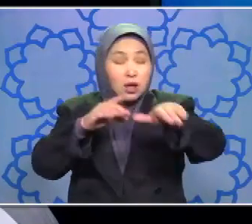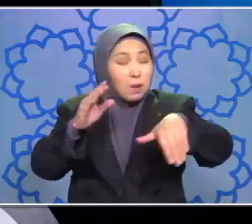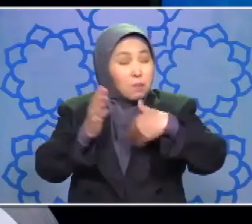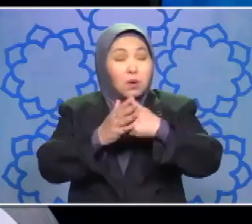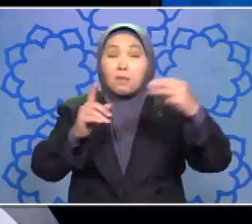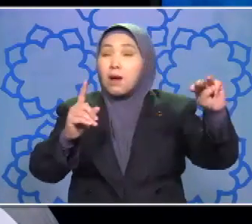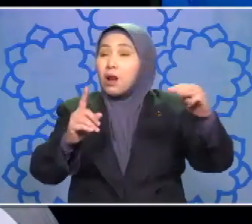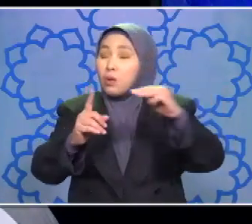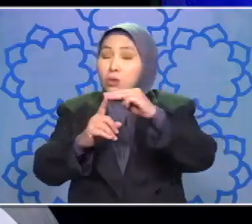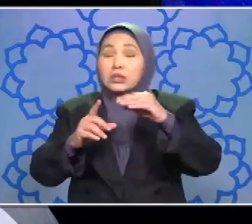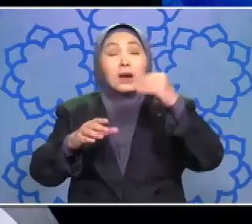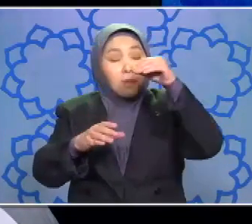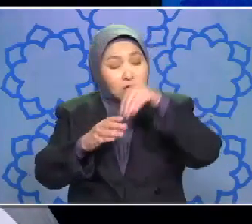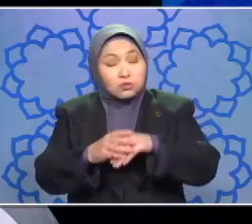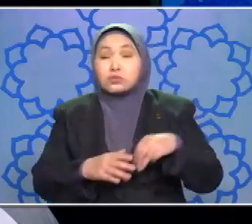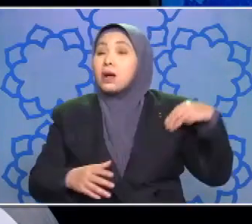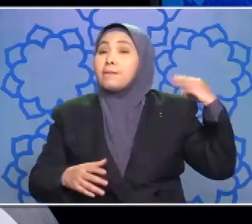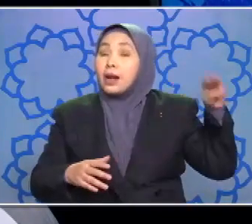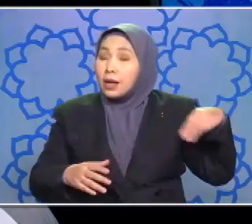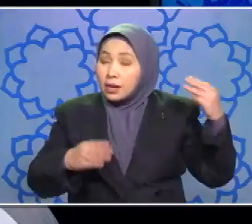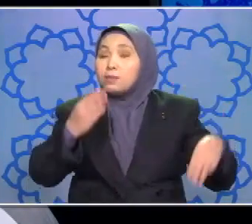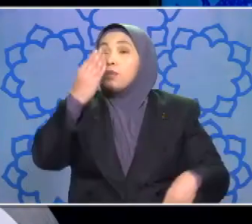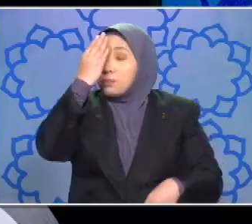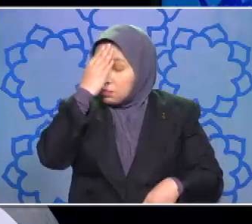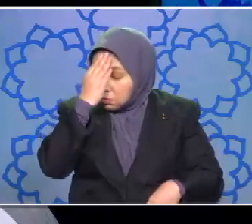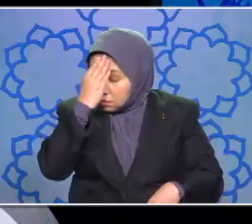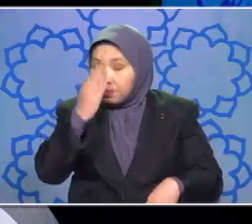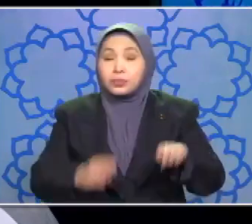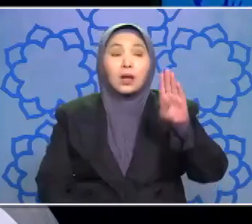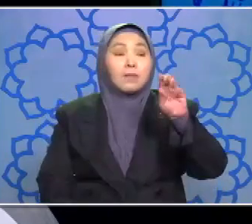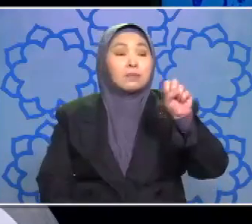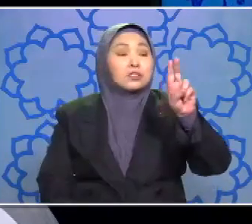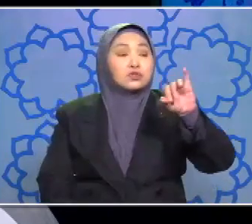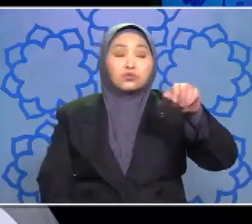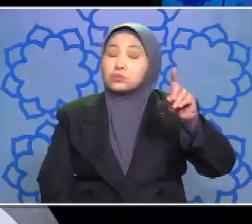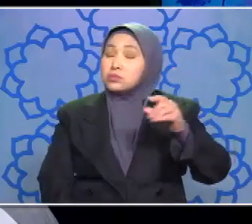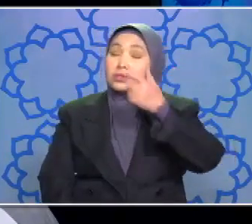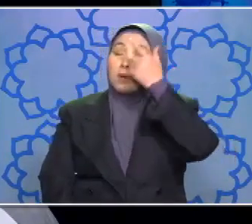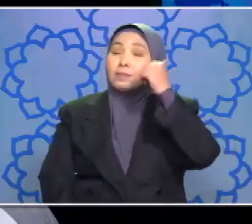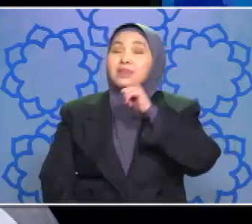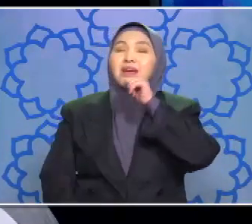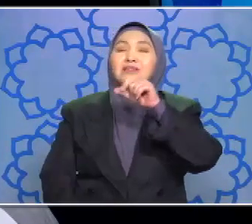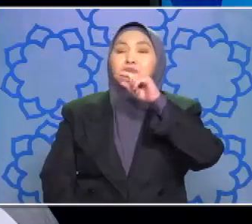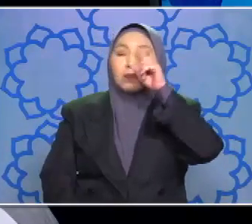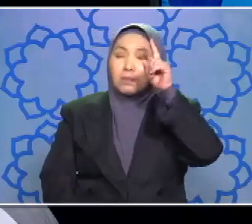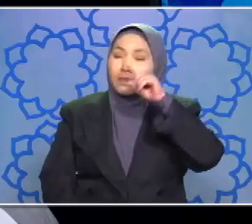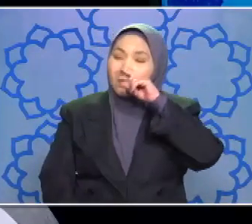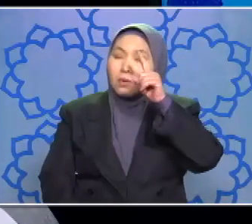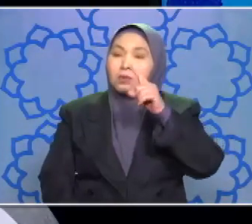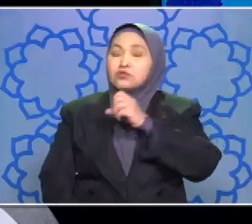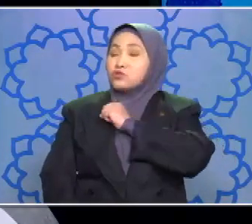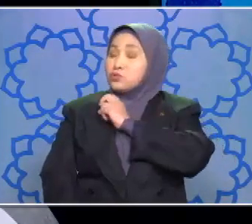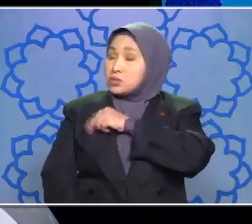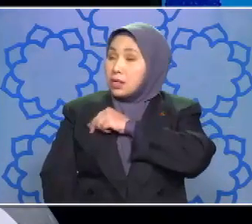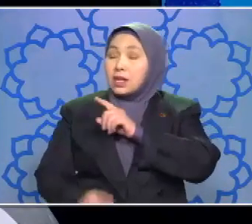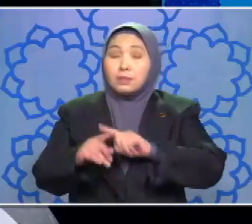dan juga para malaikat. Jadi wahum la yastakbirun, mereka ini tidak sombong. Rupa-rupanya tuan-tuan, walaupun dia sunat, tetapi